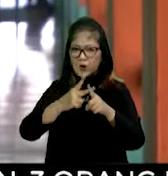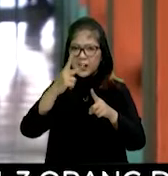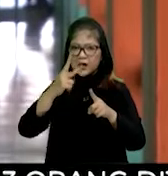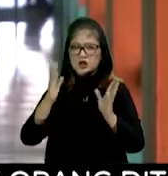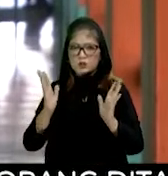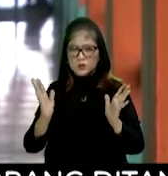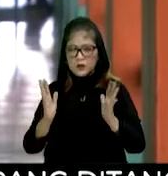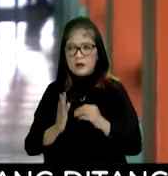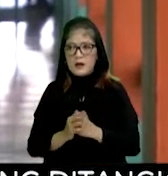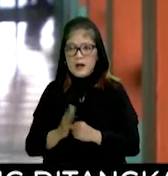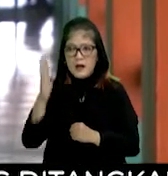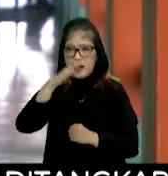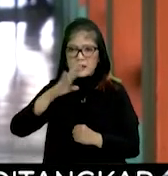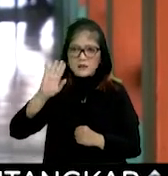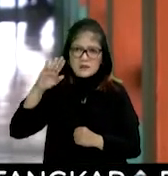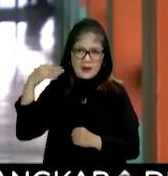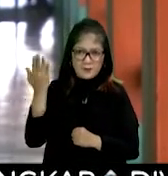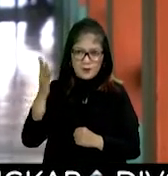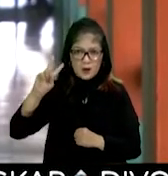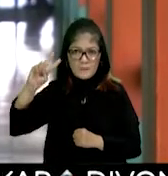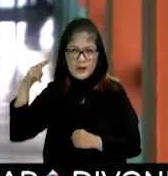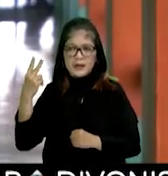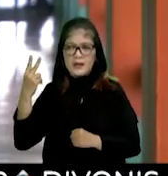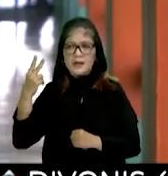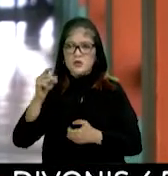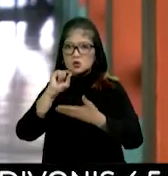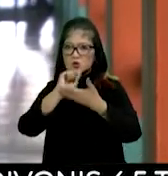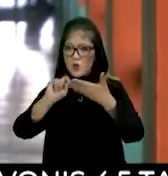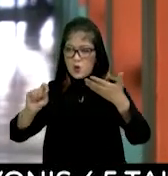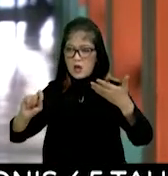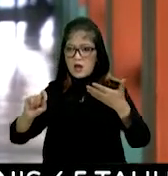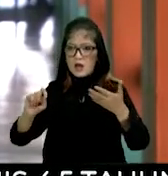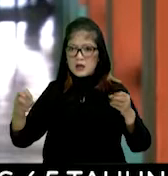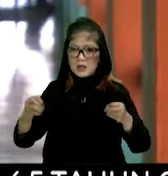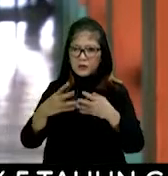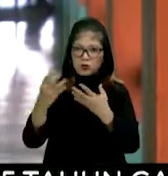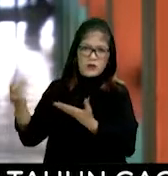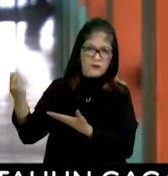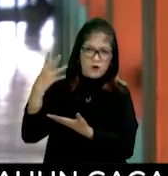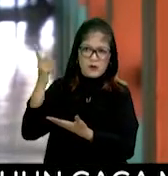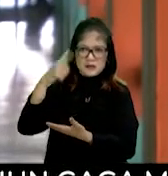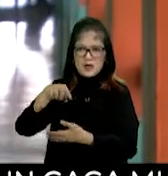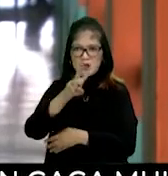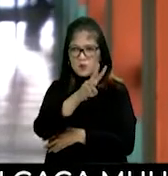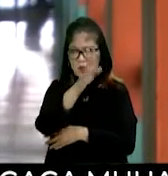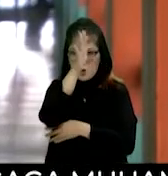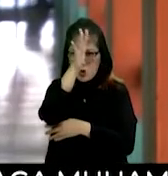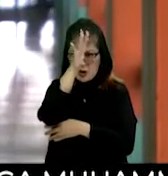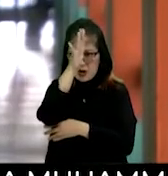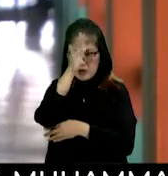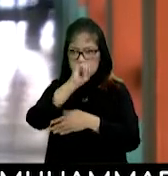pada hari Sabtu yang lalu, pihak dari sekolah ini mendapatkan informasi bahwasanya terdapat dua orang siswa yang